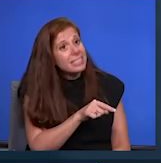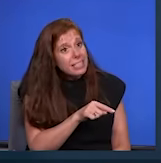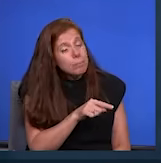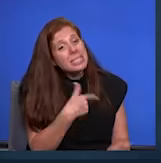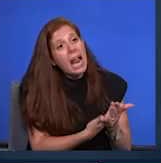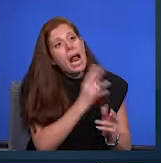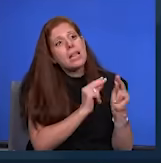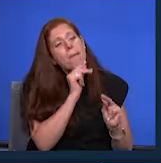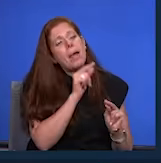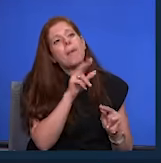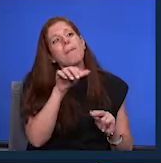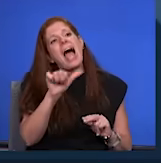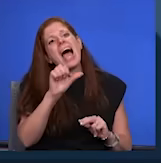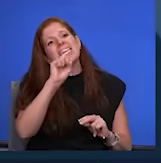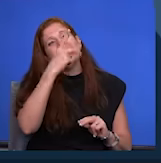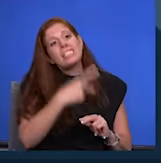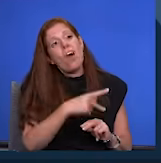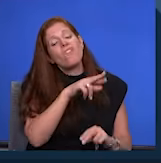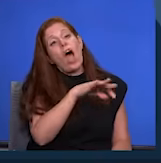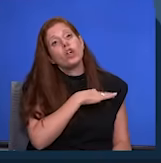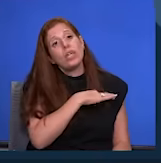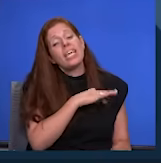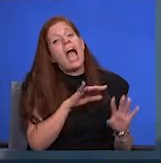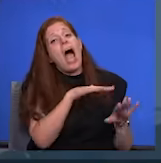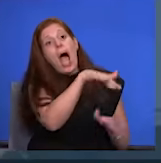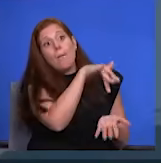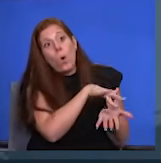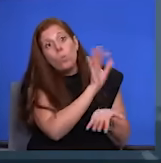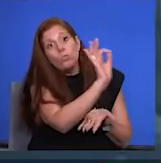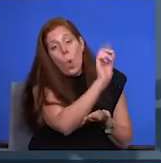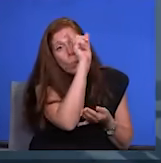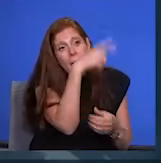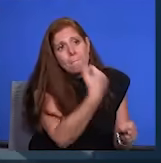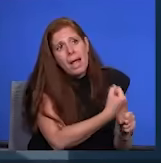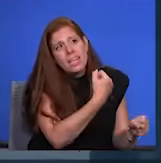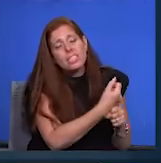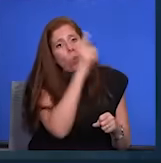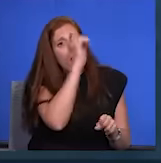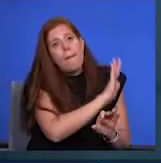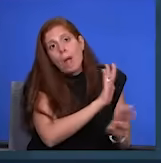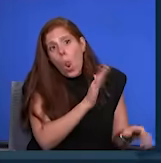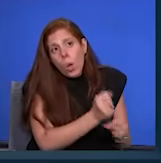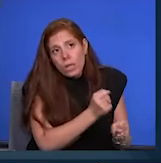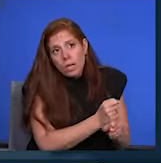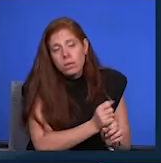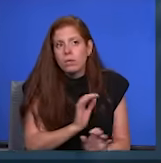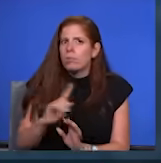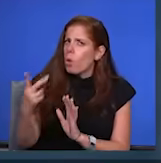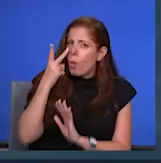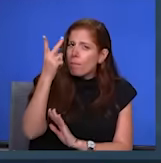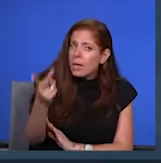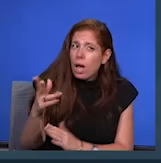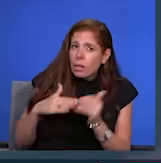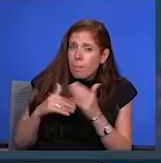אסף אחי, על הבית שלו. הוא יודע מה נעשה, הוא יודע מה לא נעשה. לא ביקרת בתוך המבנים